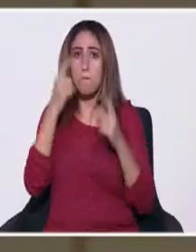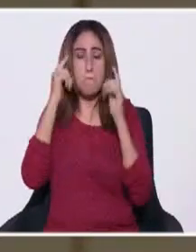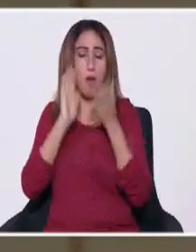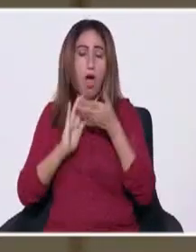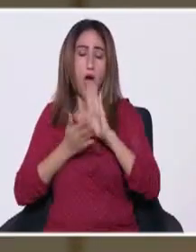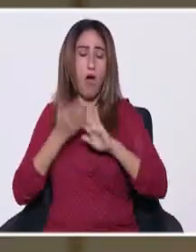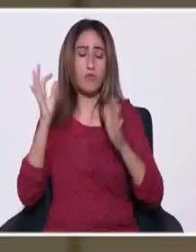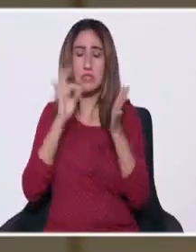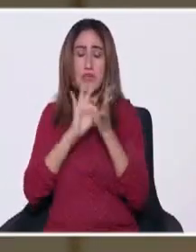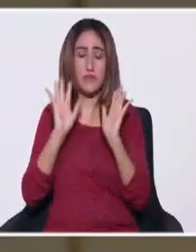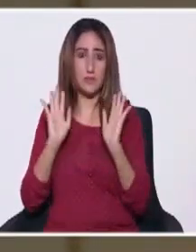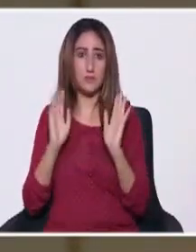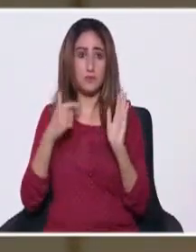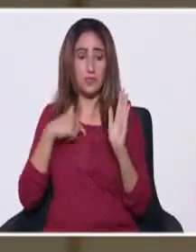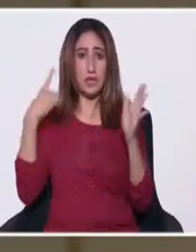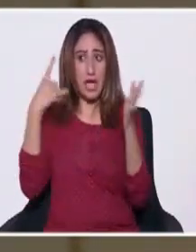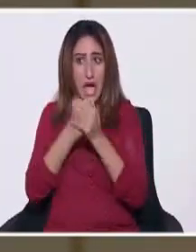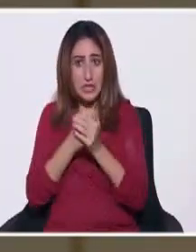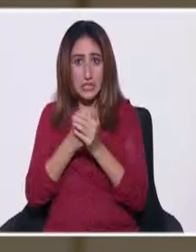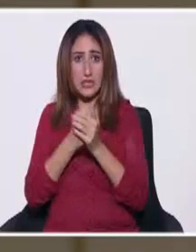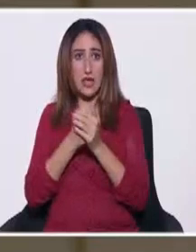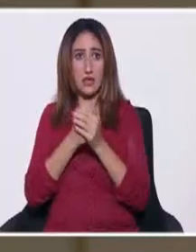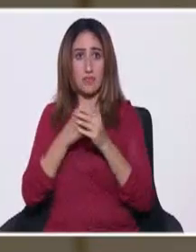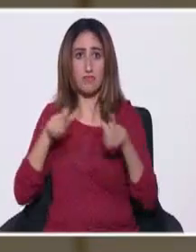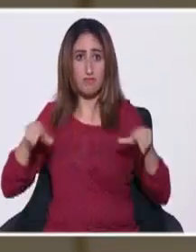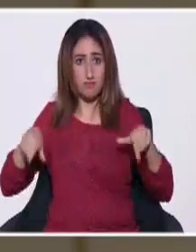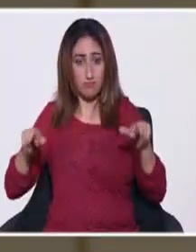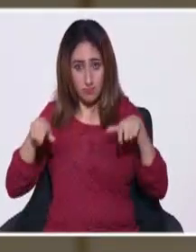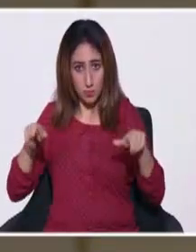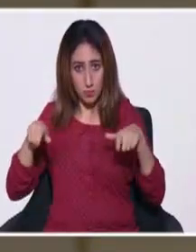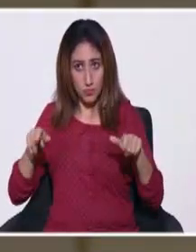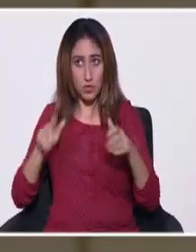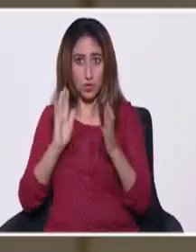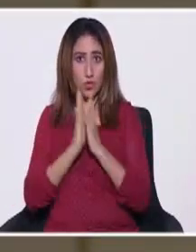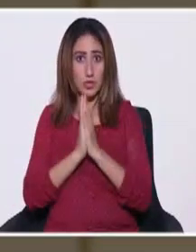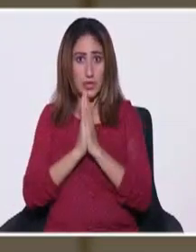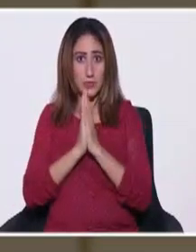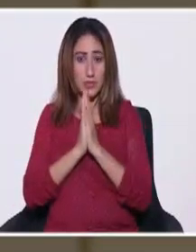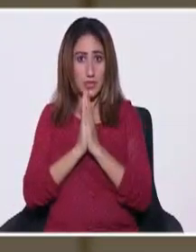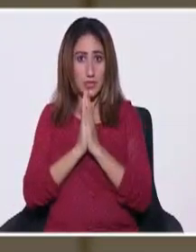القصة دي. فلما حصل الحادثة وقعدت على الكرسي المتحرك